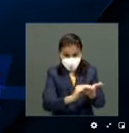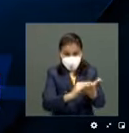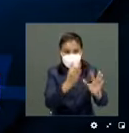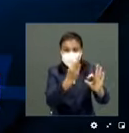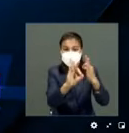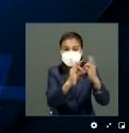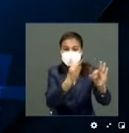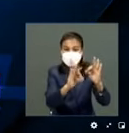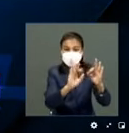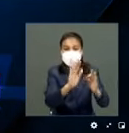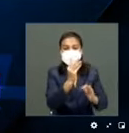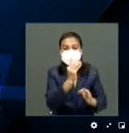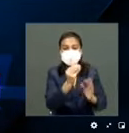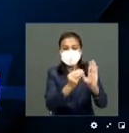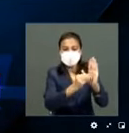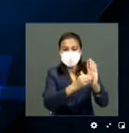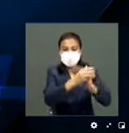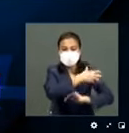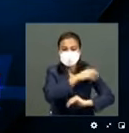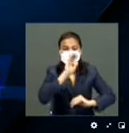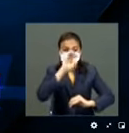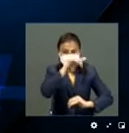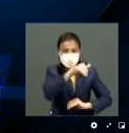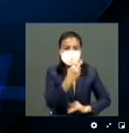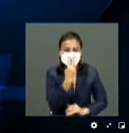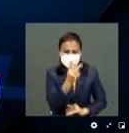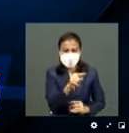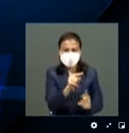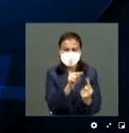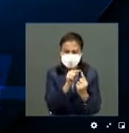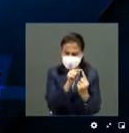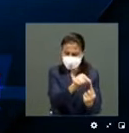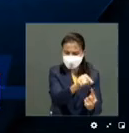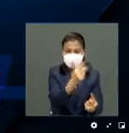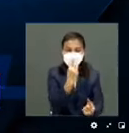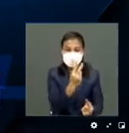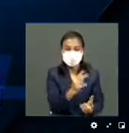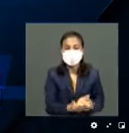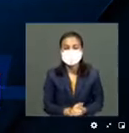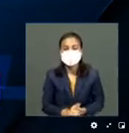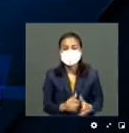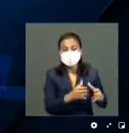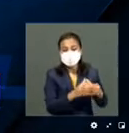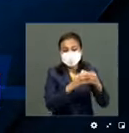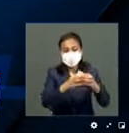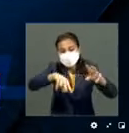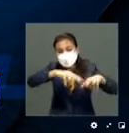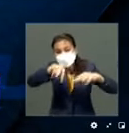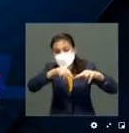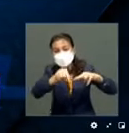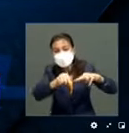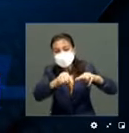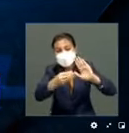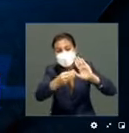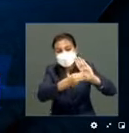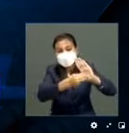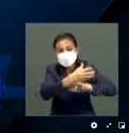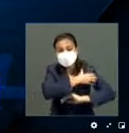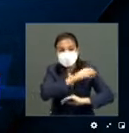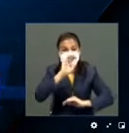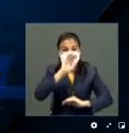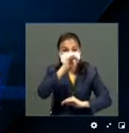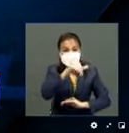ของกทม.ด้วยนะคะถ้าไปดูเรื่องของจำนวนการตรวจหาเชื้อโควิดในส่วนที่กทม.รายงานในวัน